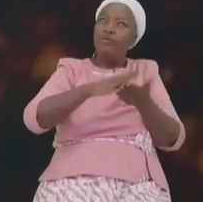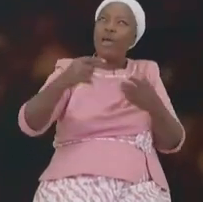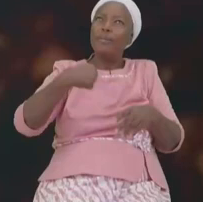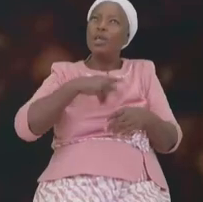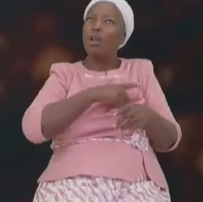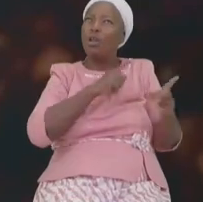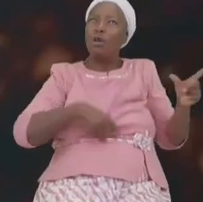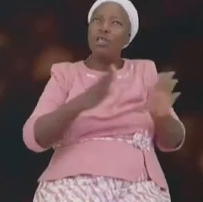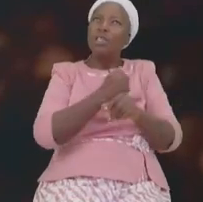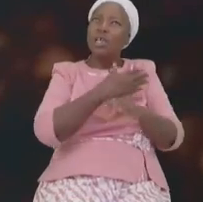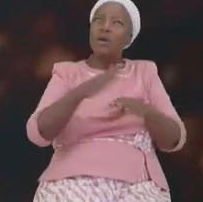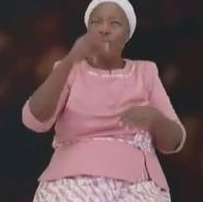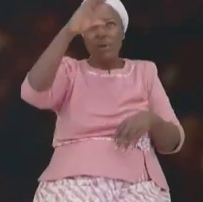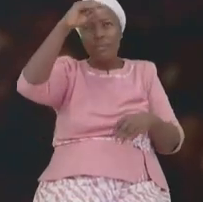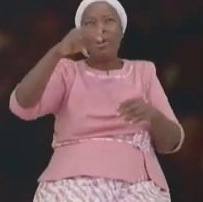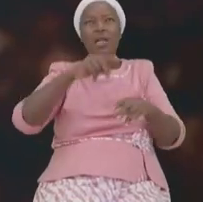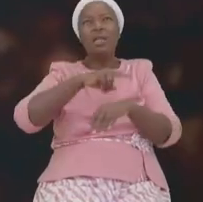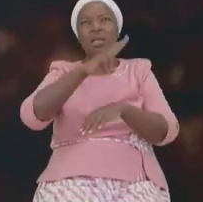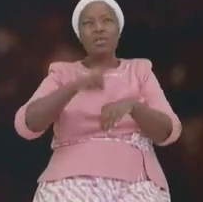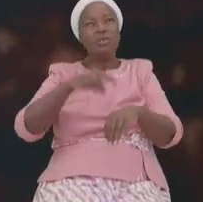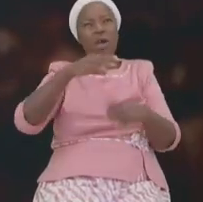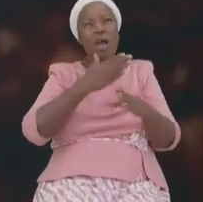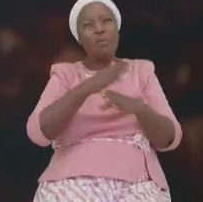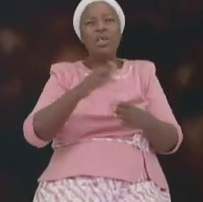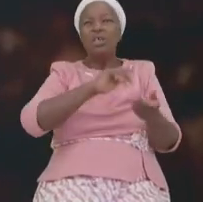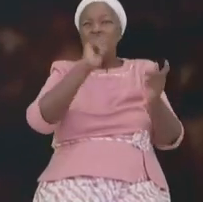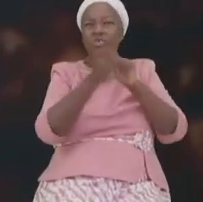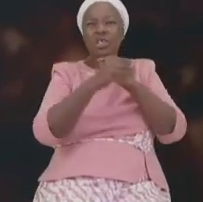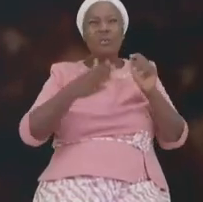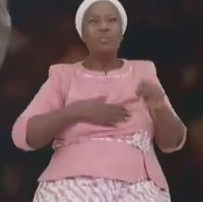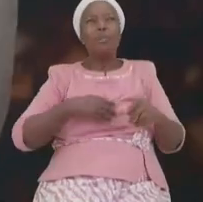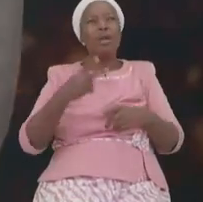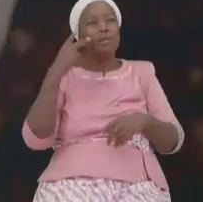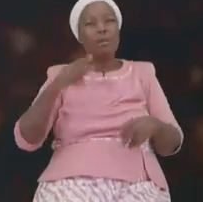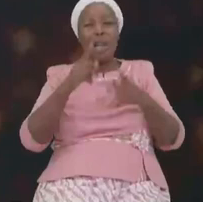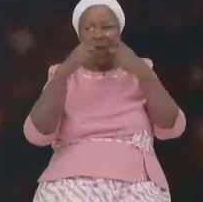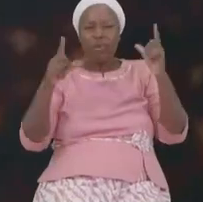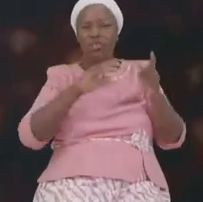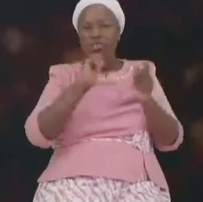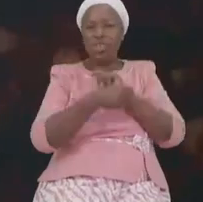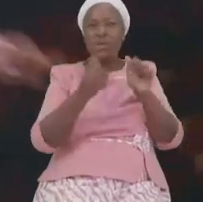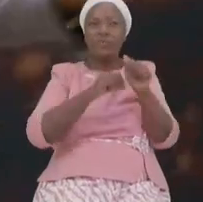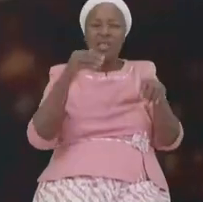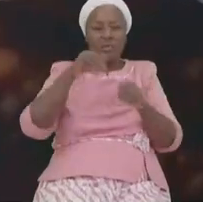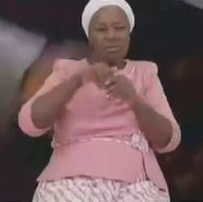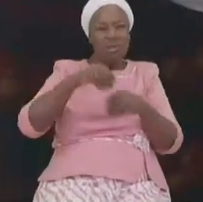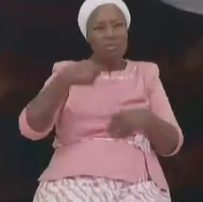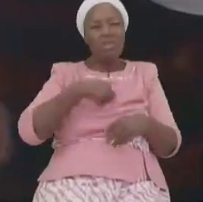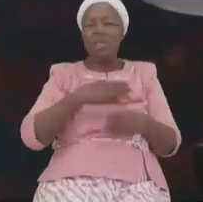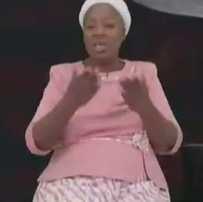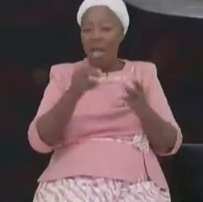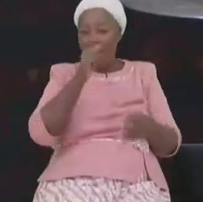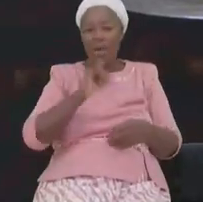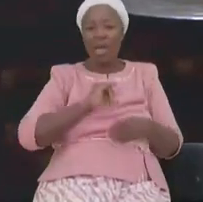adamique. Change mon langage. Change tout ce qui est en moi. Me voici, je suis disponible.